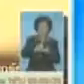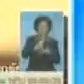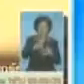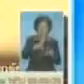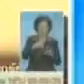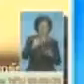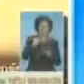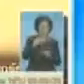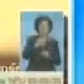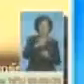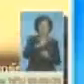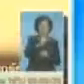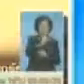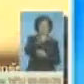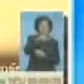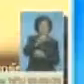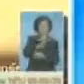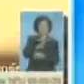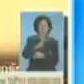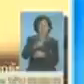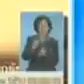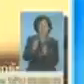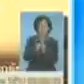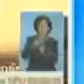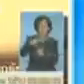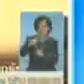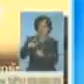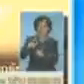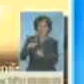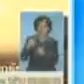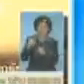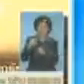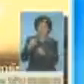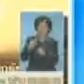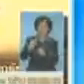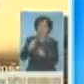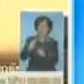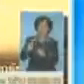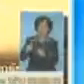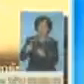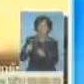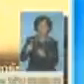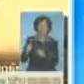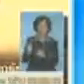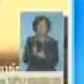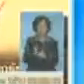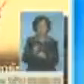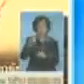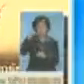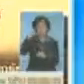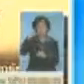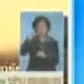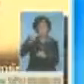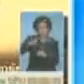ครับโดยเฉพาะอย่างยิ่งทหารที่ทำหน้าที่อยู่เนี่ยพอฟังแบบนี้แล้วบอกตรงก็หมดกำลังใจนะ ใช่ เขาอุตส่าห์ทำหน้าที่อย่างเต็มที่เนี่ยน